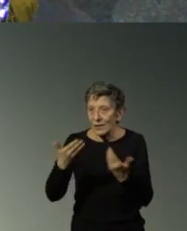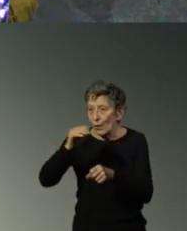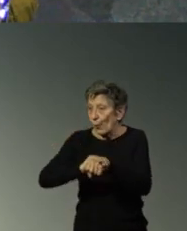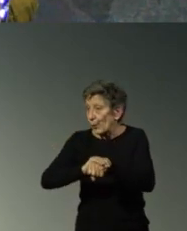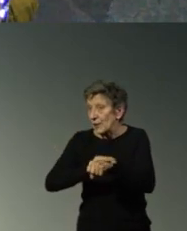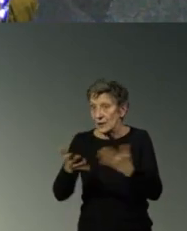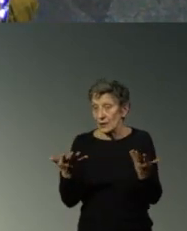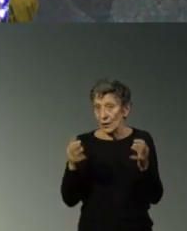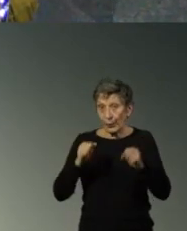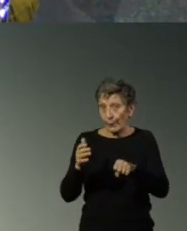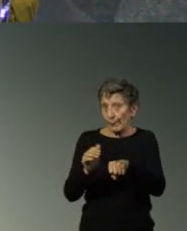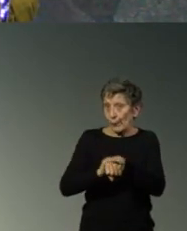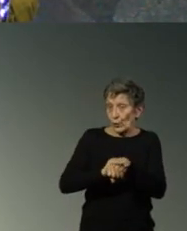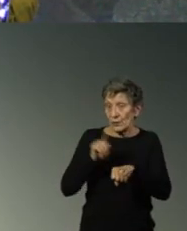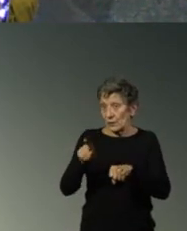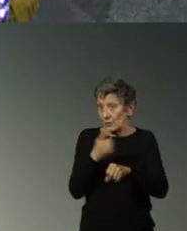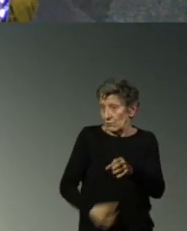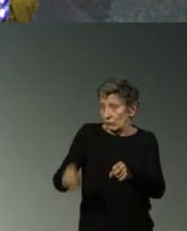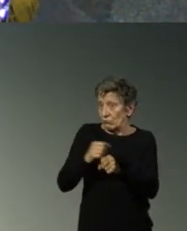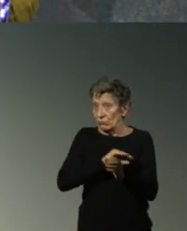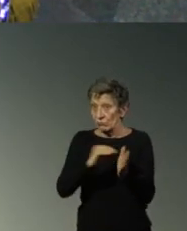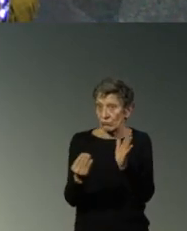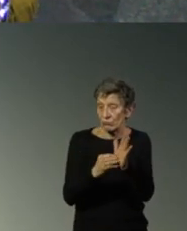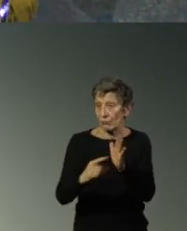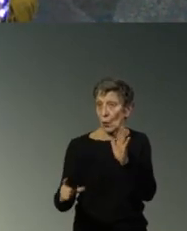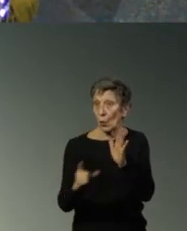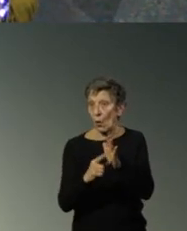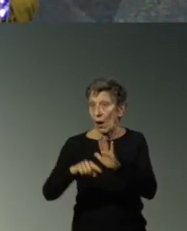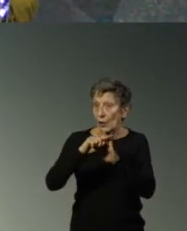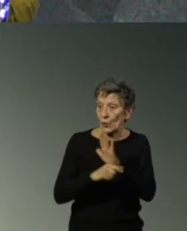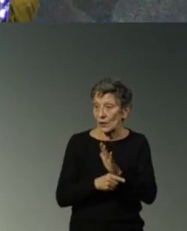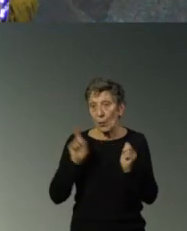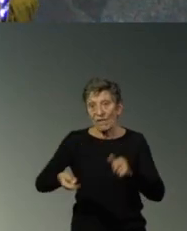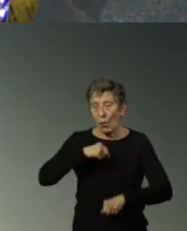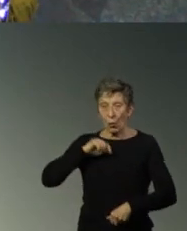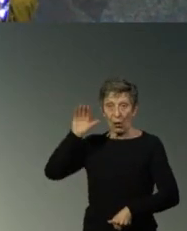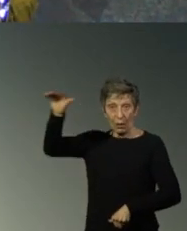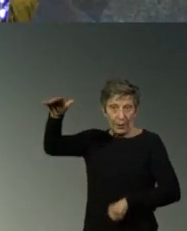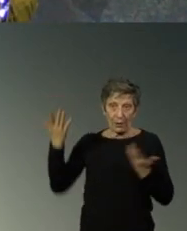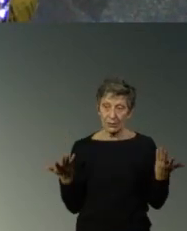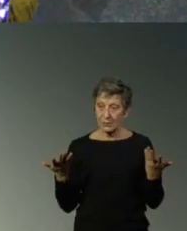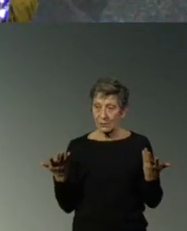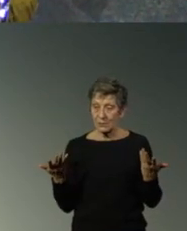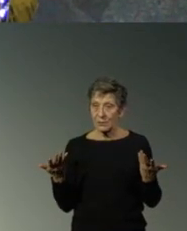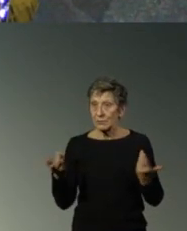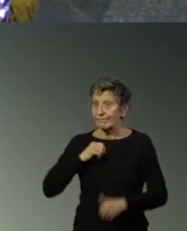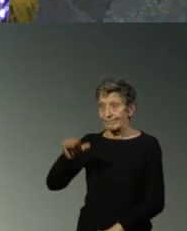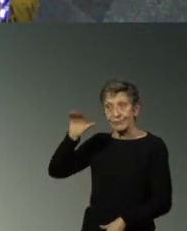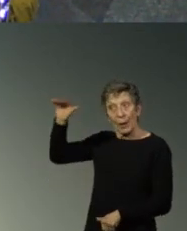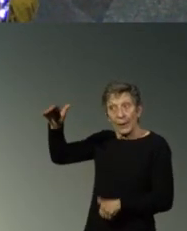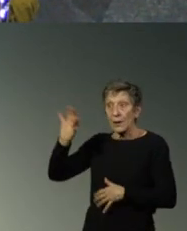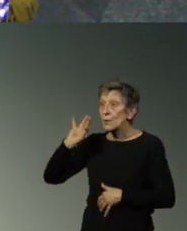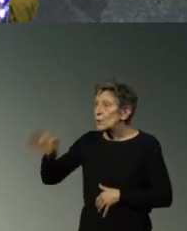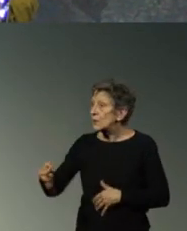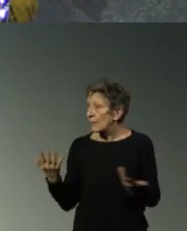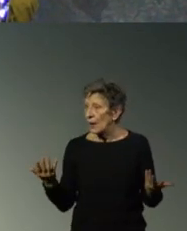charge de produire tel amendement ou telle réglementation, il faut qu'on puisse interpeller. Pour pouvoir interpeller, il faut qu'on ait